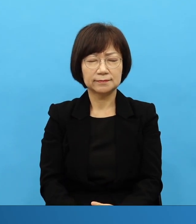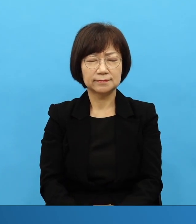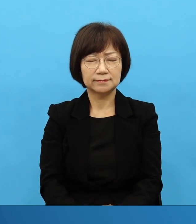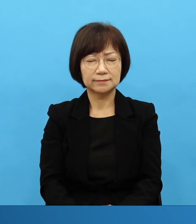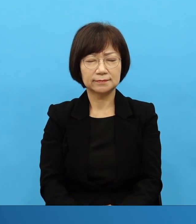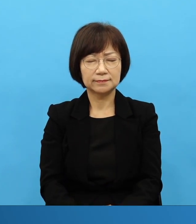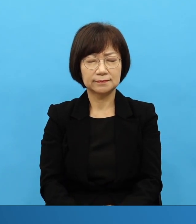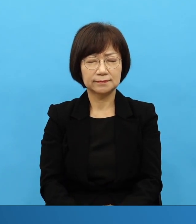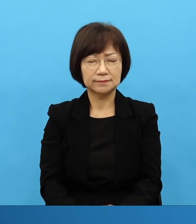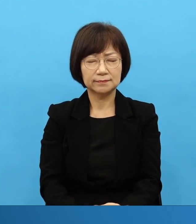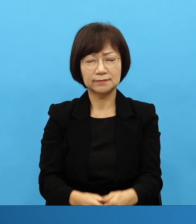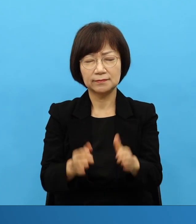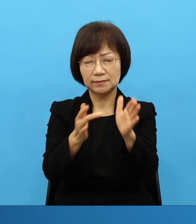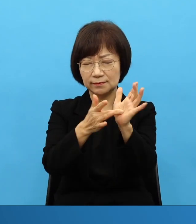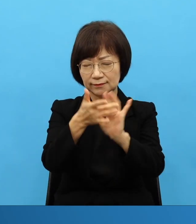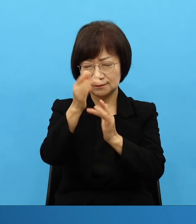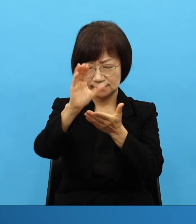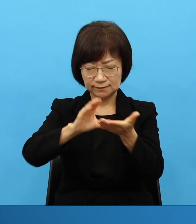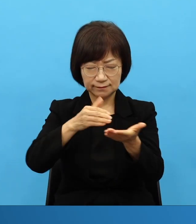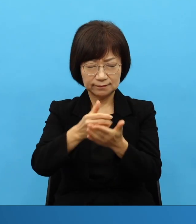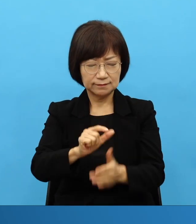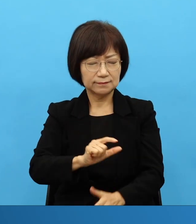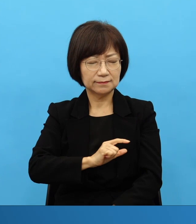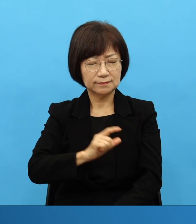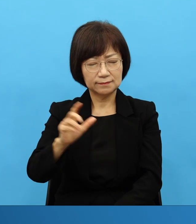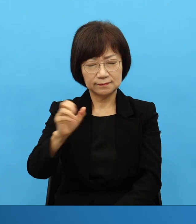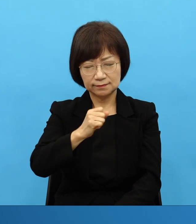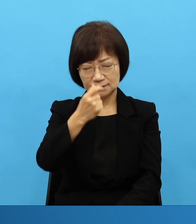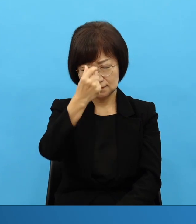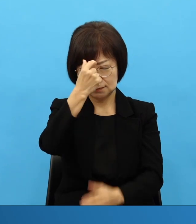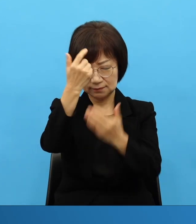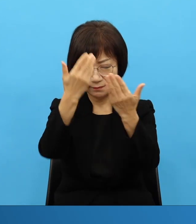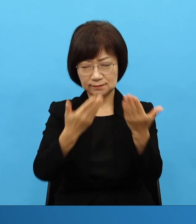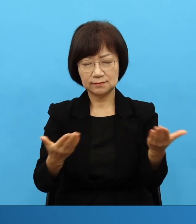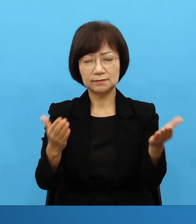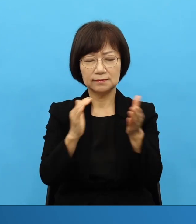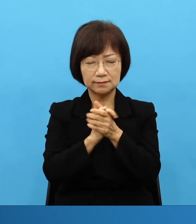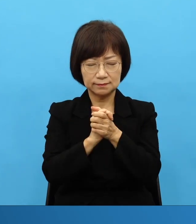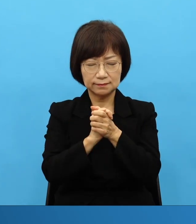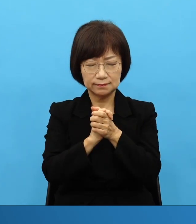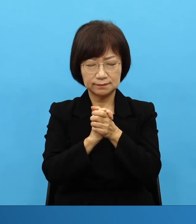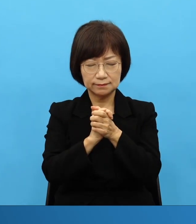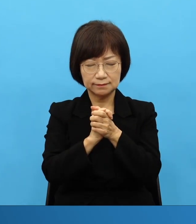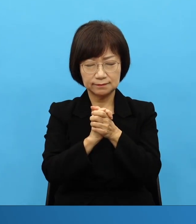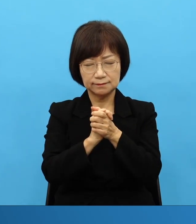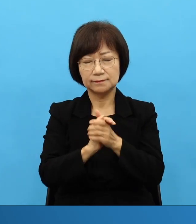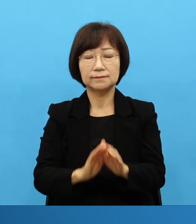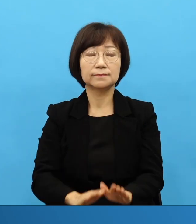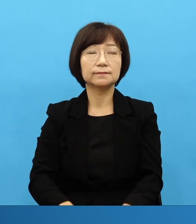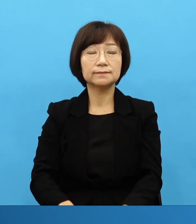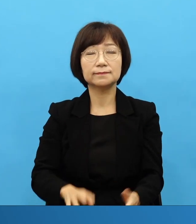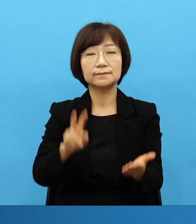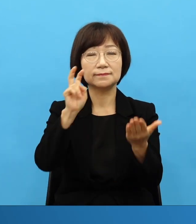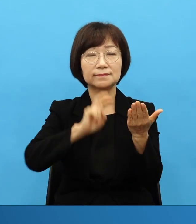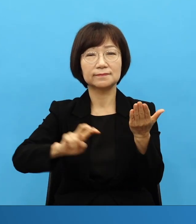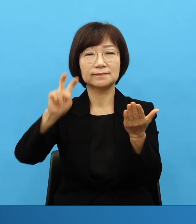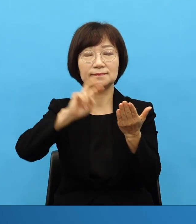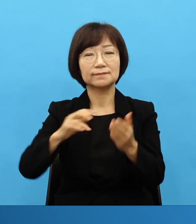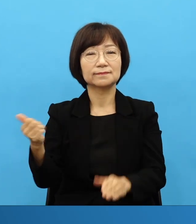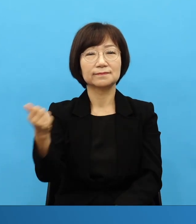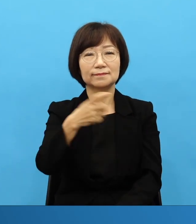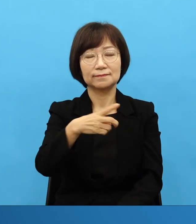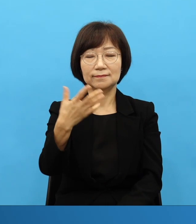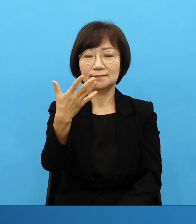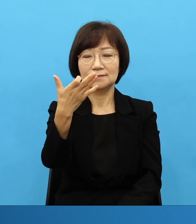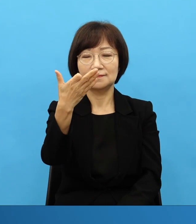world. 예수 그리스도 이름으로 기도드립니다. In Jesus Christ's name we pray. Amen. 다 함께 찬송가 19장 찬양을 드리겠습니다.